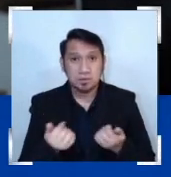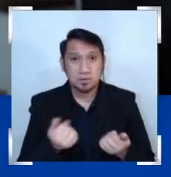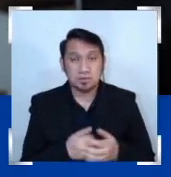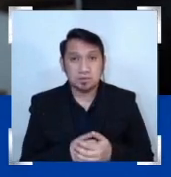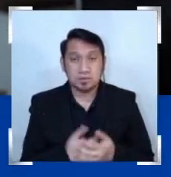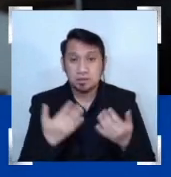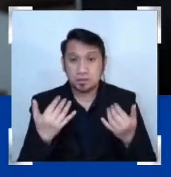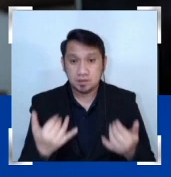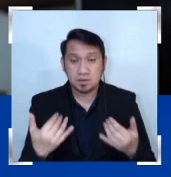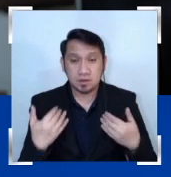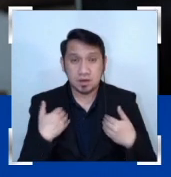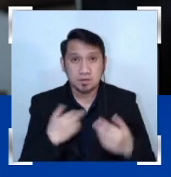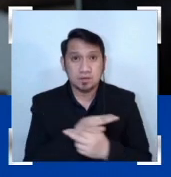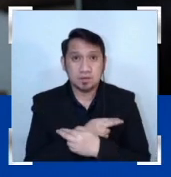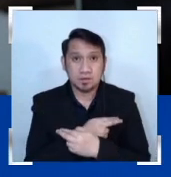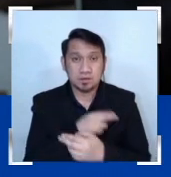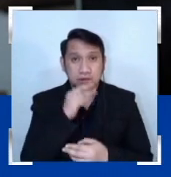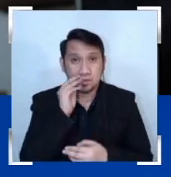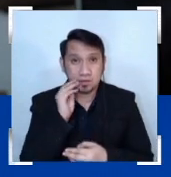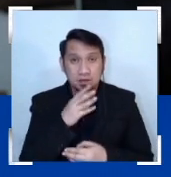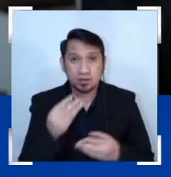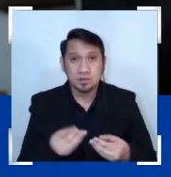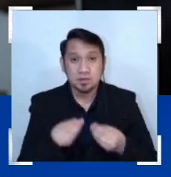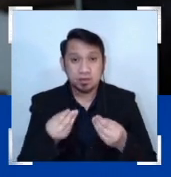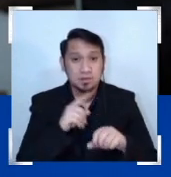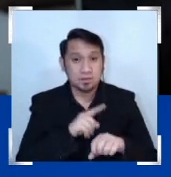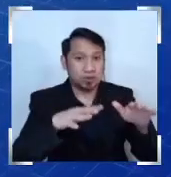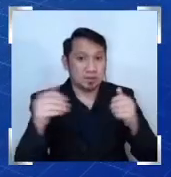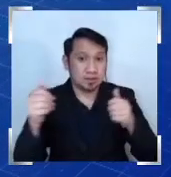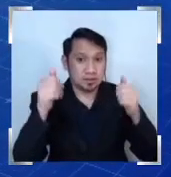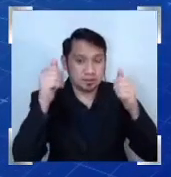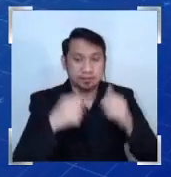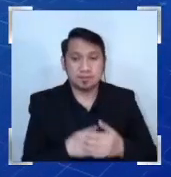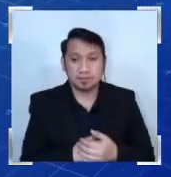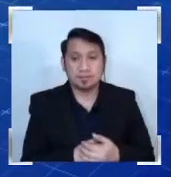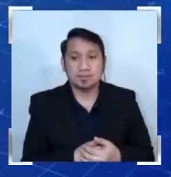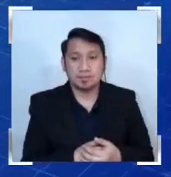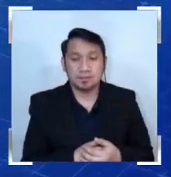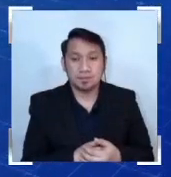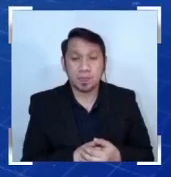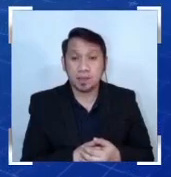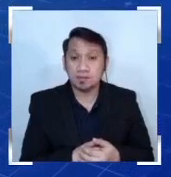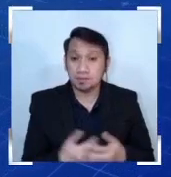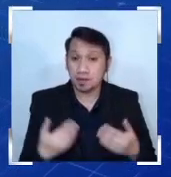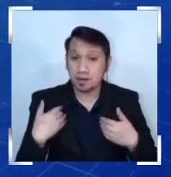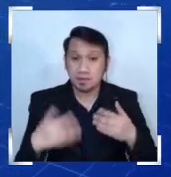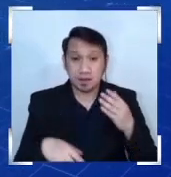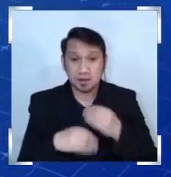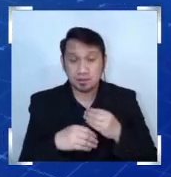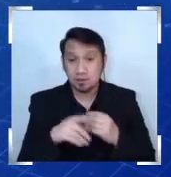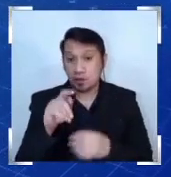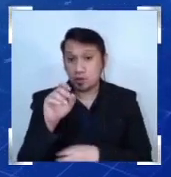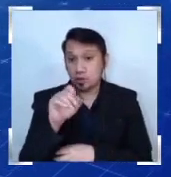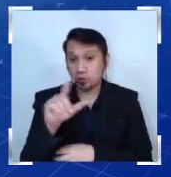Ngayon, magpapahinga raw muna si Pacquiao at paglalaanan ng oras ang kanyang pamilya. Igan, may dagdag sigil sa toll simula sa